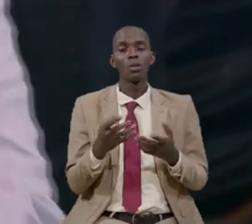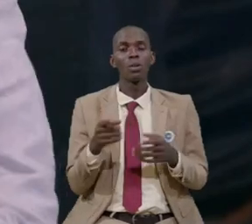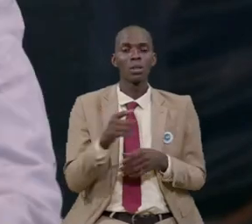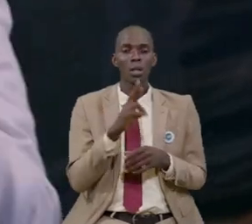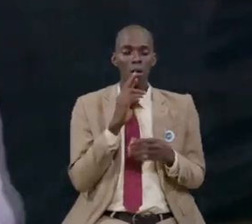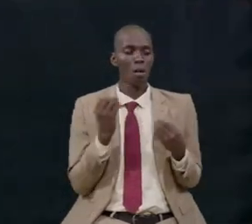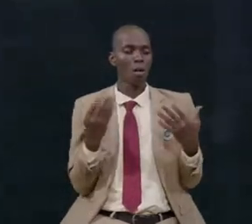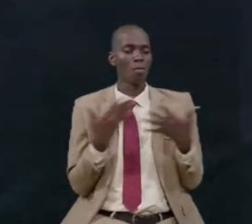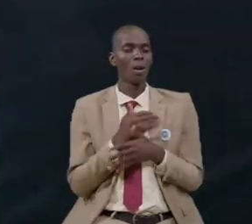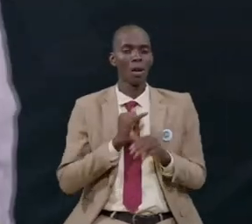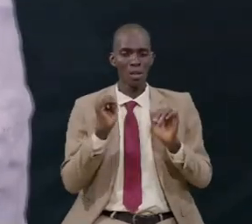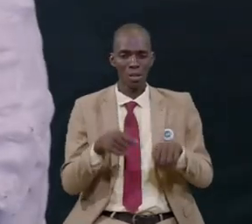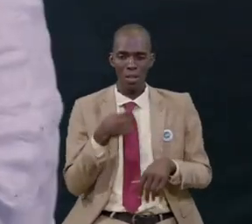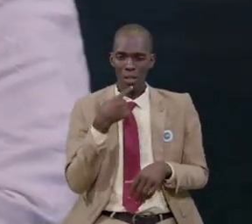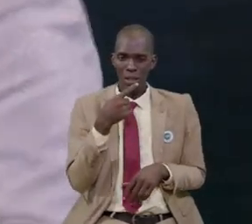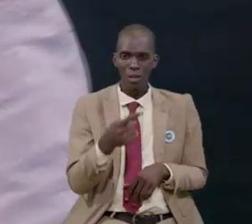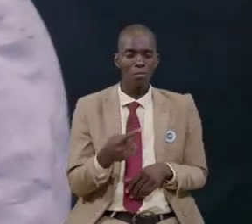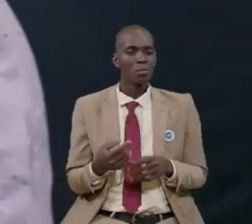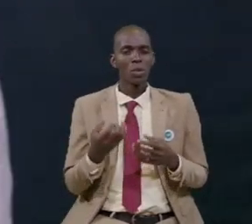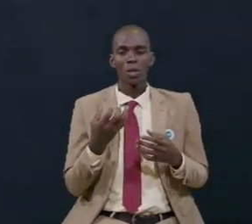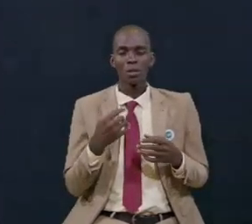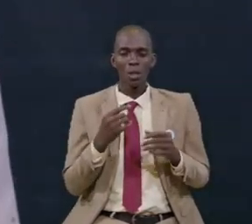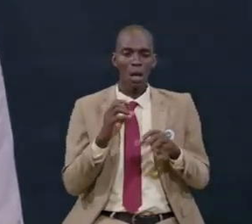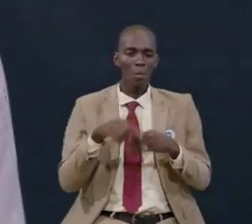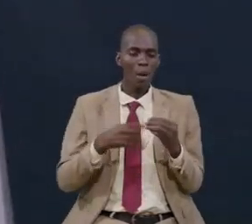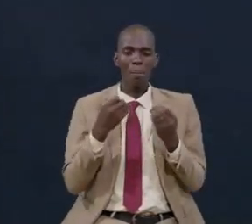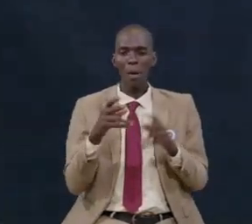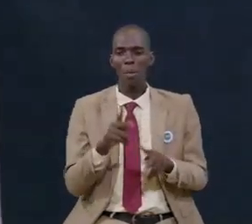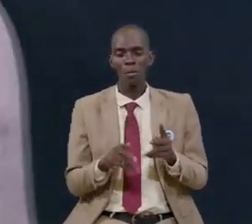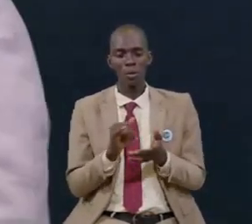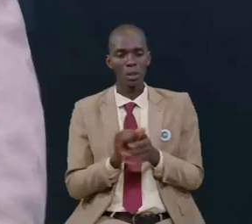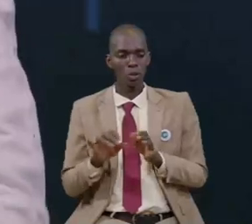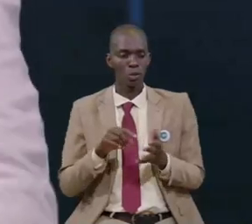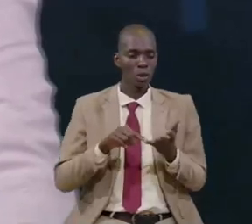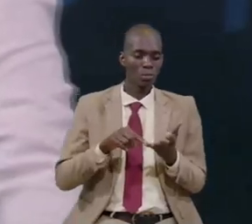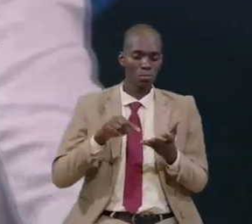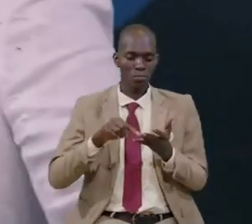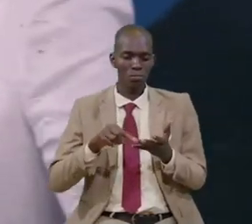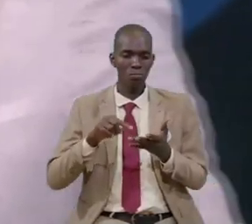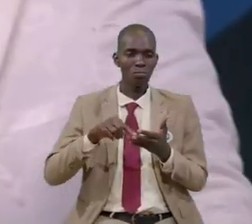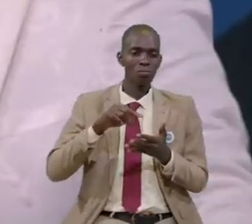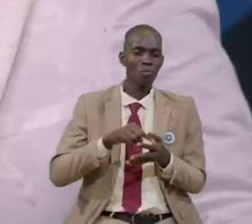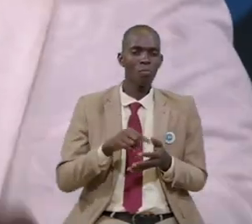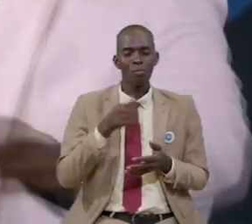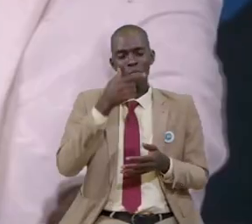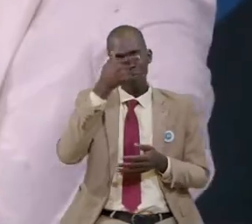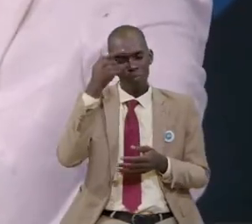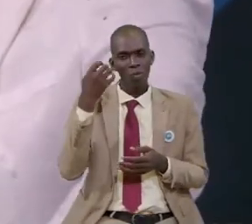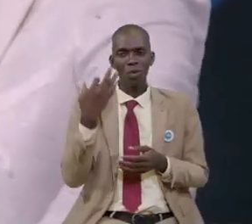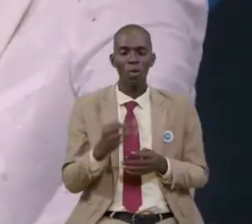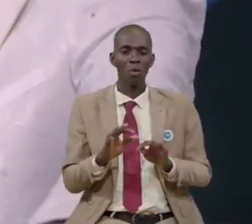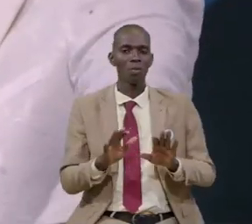Ce n'est pas parce qu'il y a quelque chose, mais c'est parce qu'ils ont peur. Il y a beaucoup de personnes qui font ceci et cela à cause de la